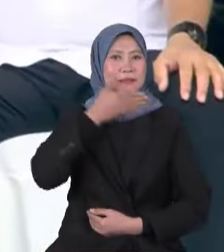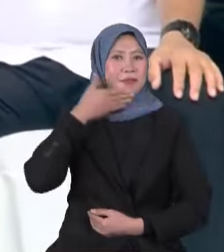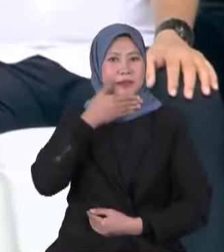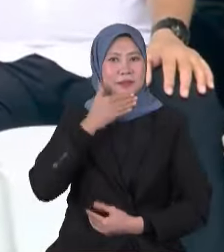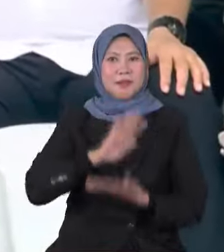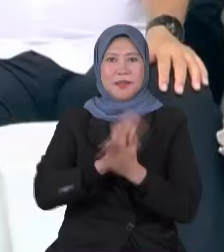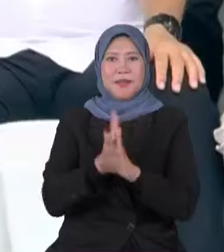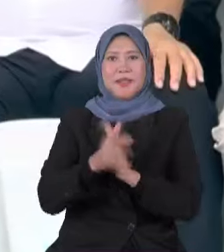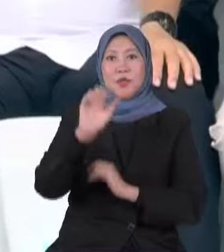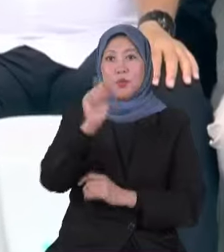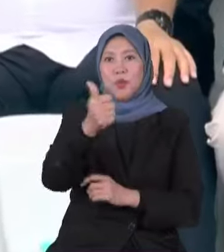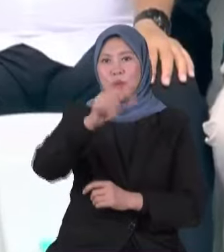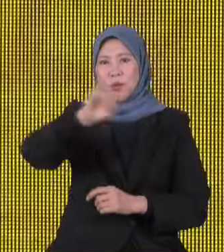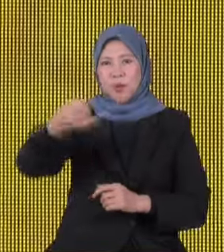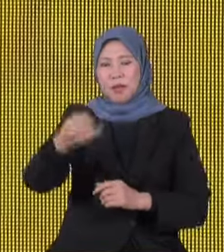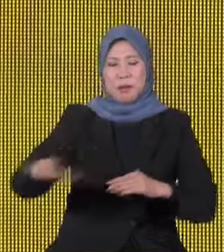menjadi 10 juta tahun ini.